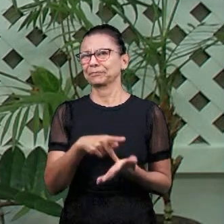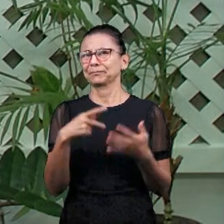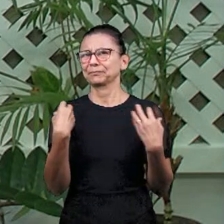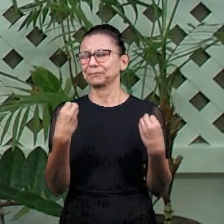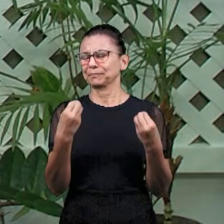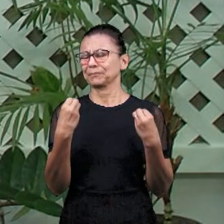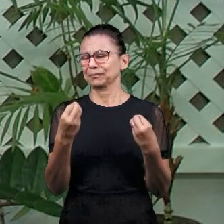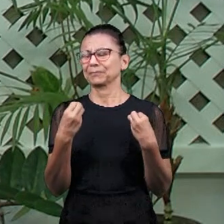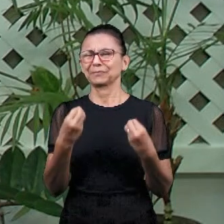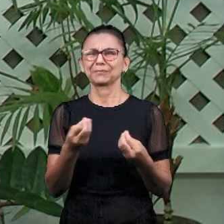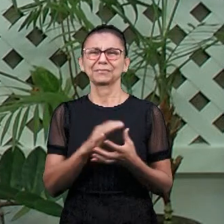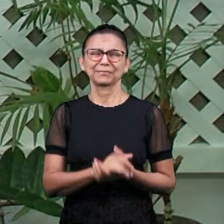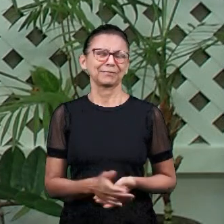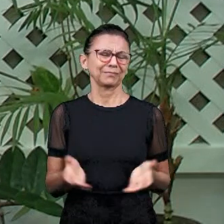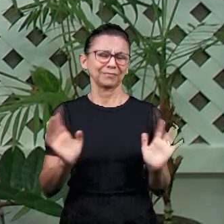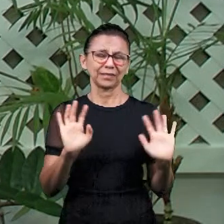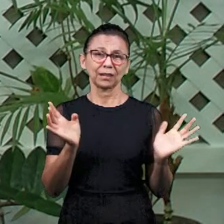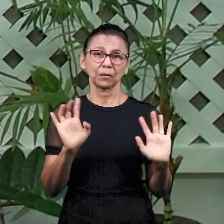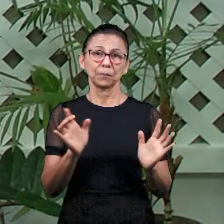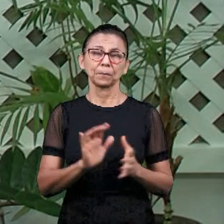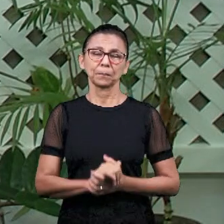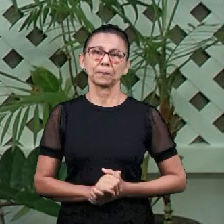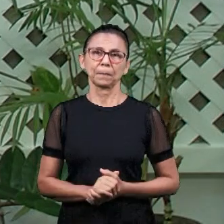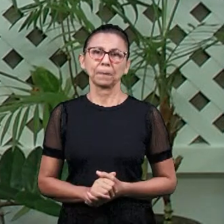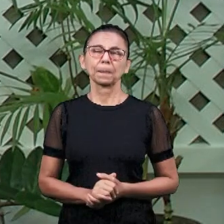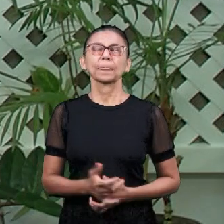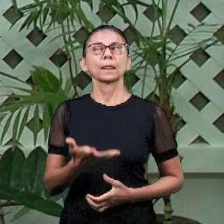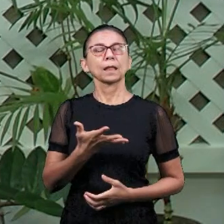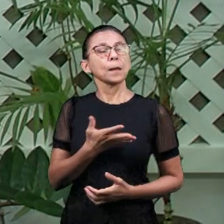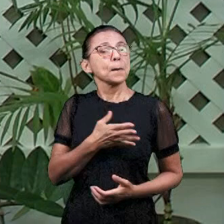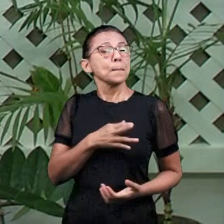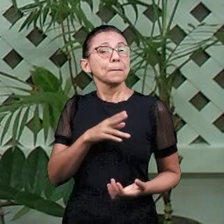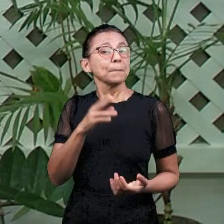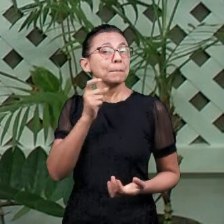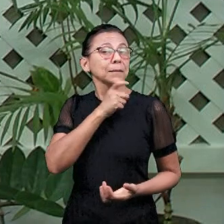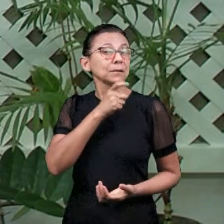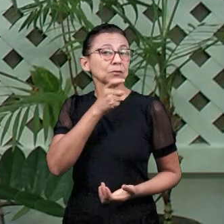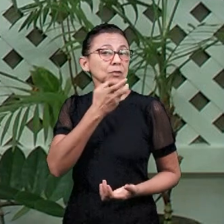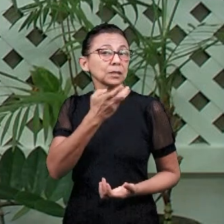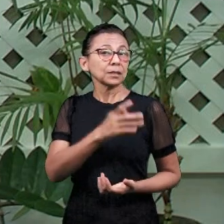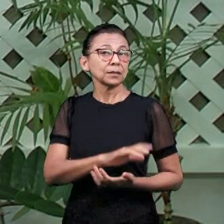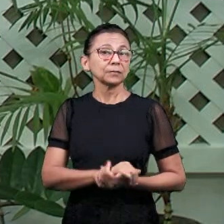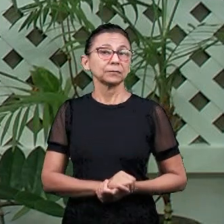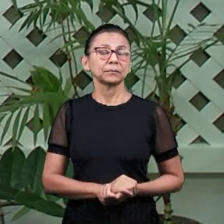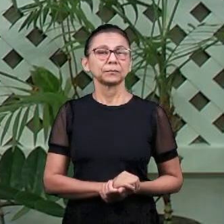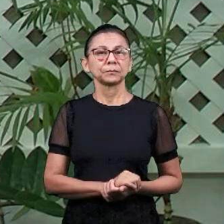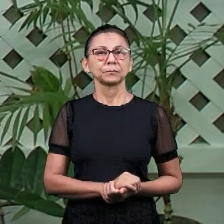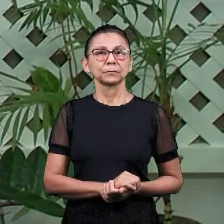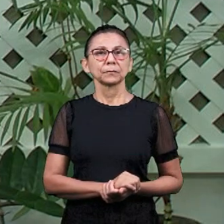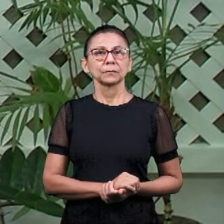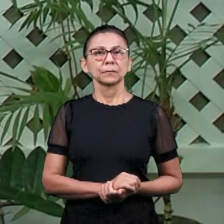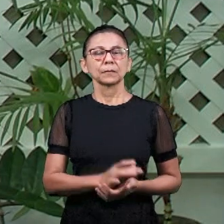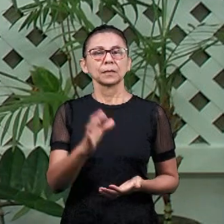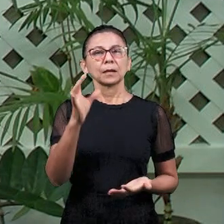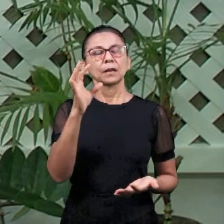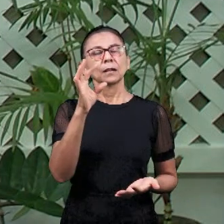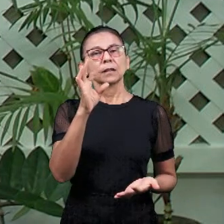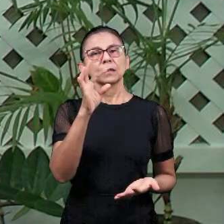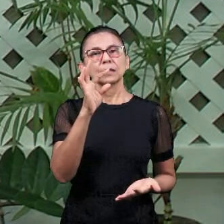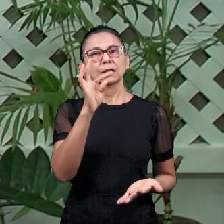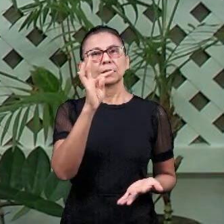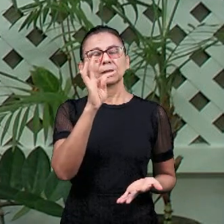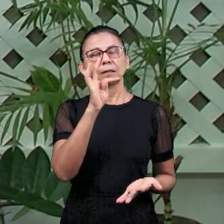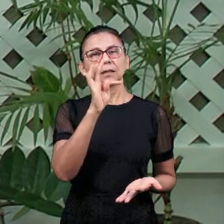vérité. Ils veulent le mensonge. Et le texte en Thessaloniciens, 2 Thessaloniciens 2:11, le texte dit, et pour